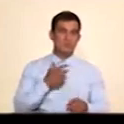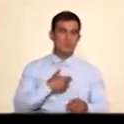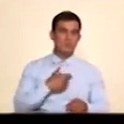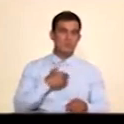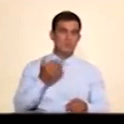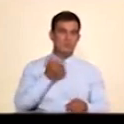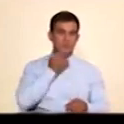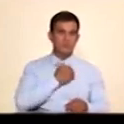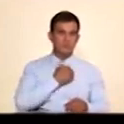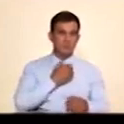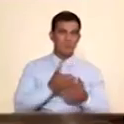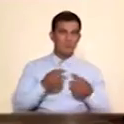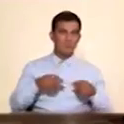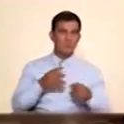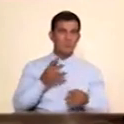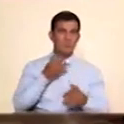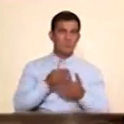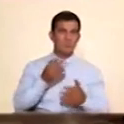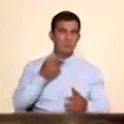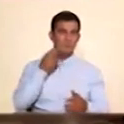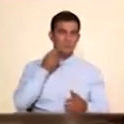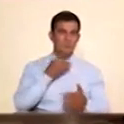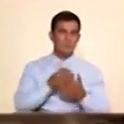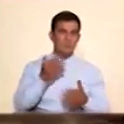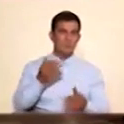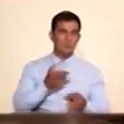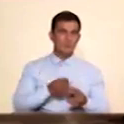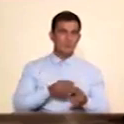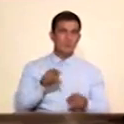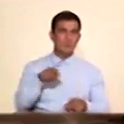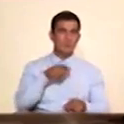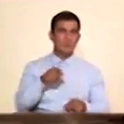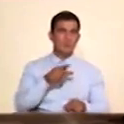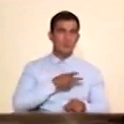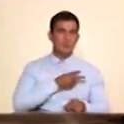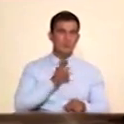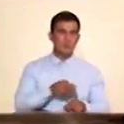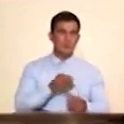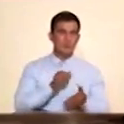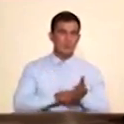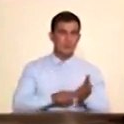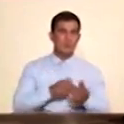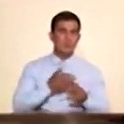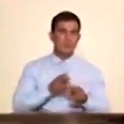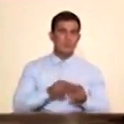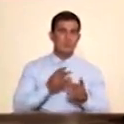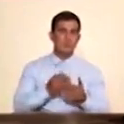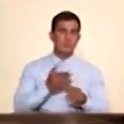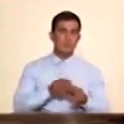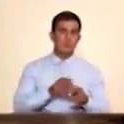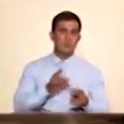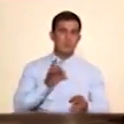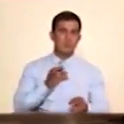sarkardalaridan jiyani bo'lgan Romulni bu janglardan birida vafot etishi natijasida xalq orasida